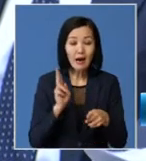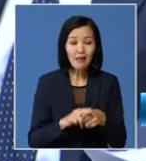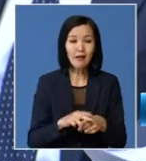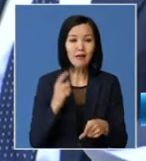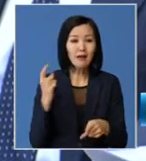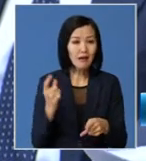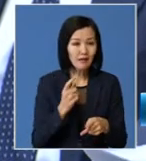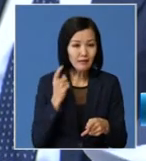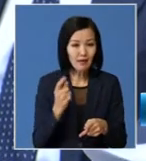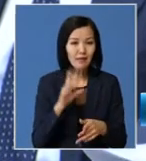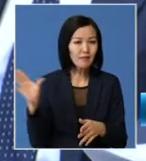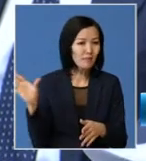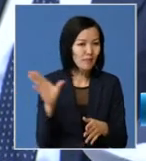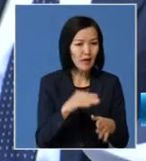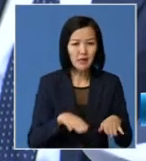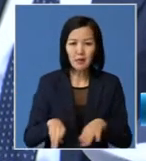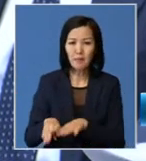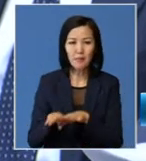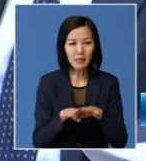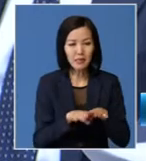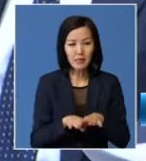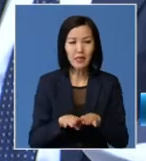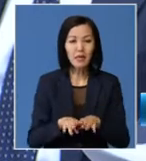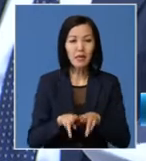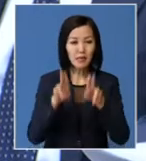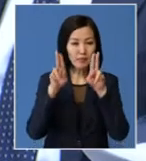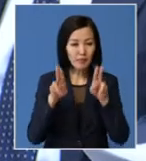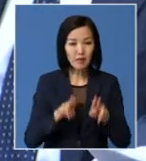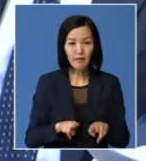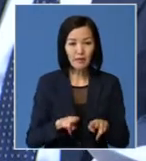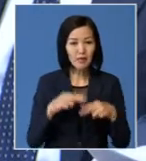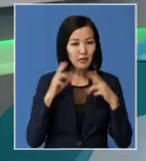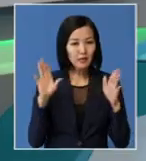иелерінің барлығы бірдей тиісті шараларды қабылдай бермейді.